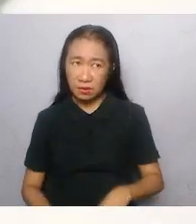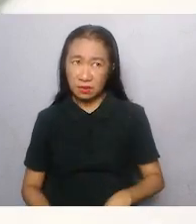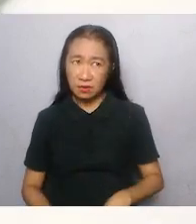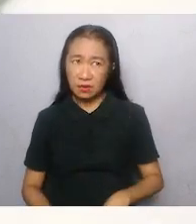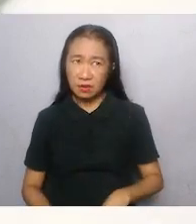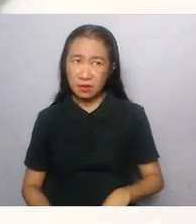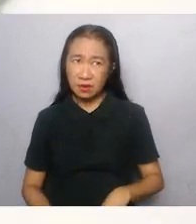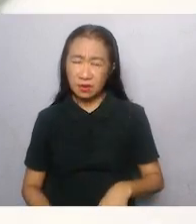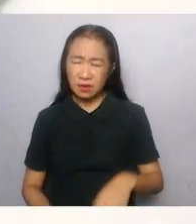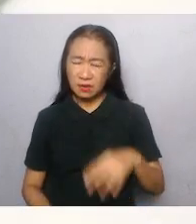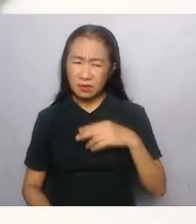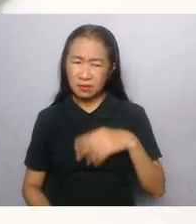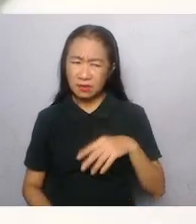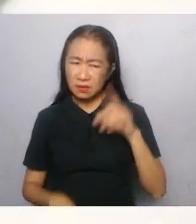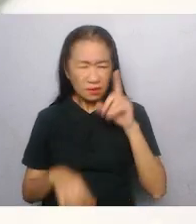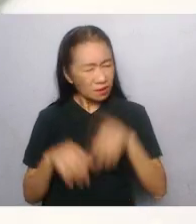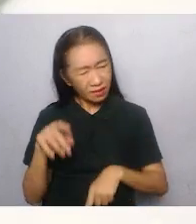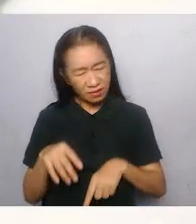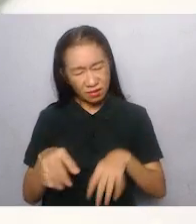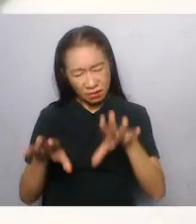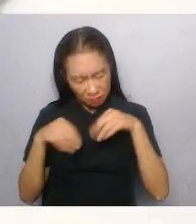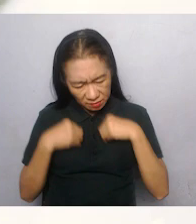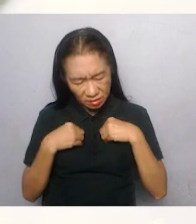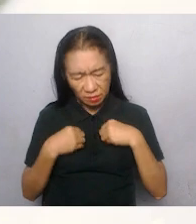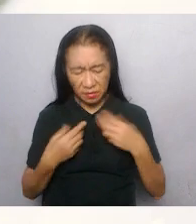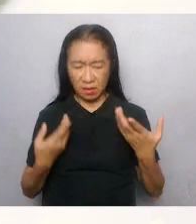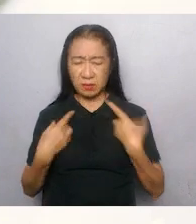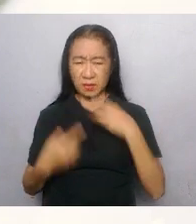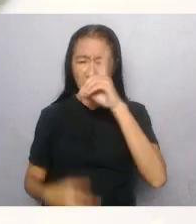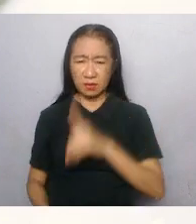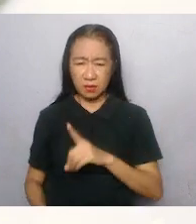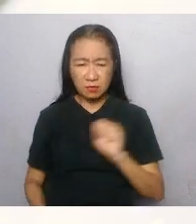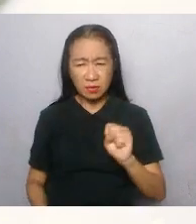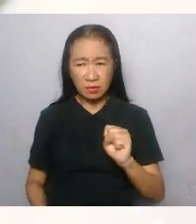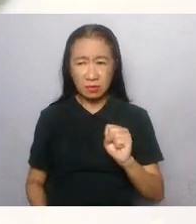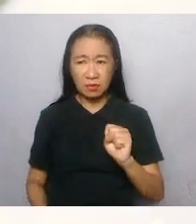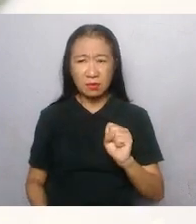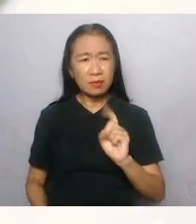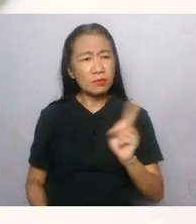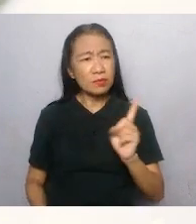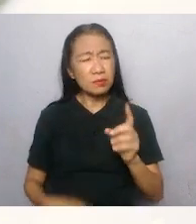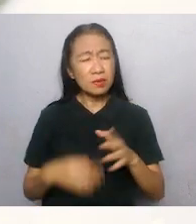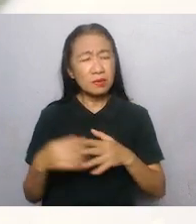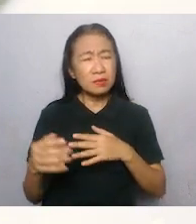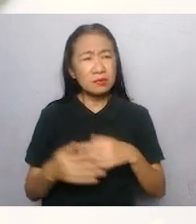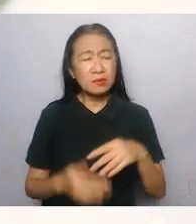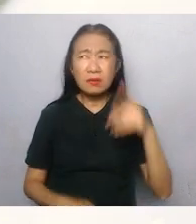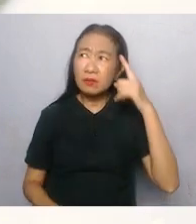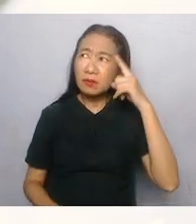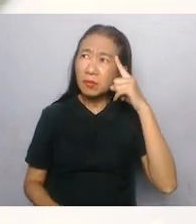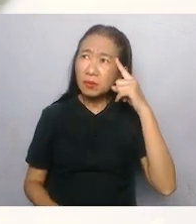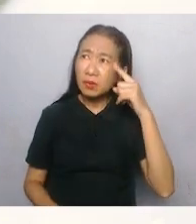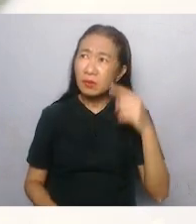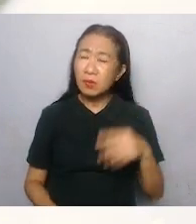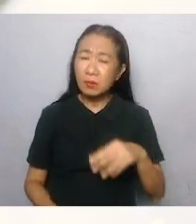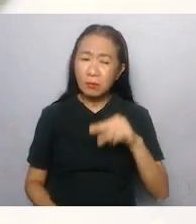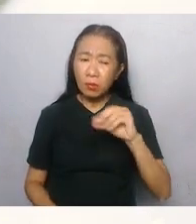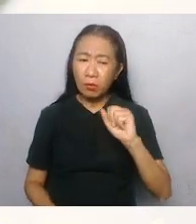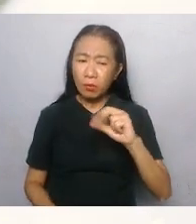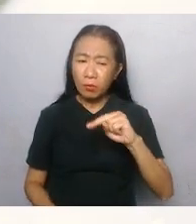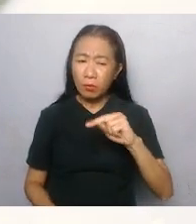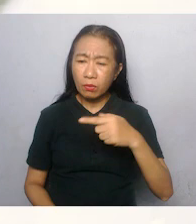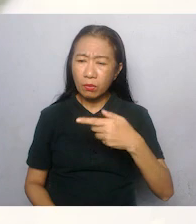Muna, parang hindi nag-sink in sa akin na may Down syndrome siya. Sabi ko, ano yung Down syndrome? Nag-iisip na ako, yun ba yung